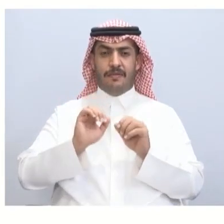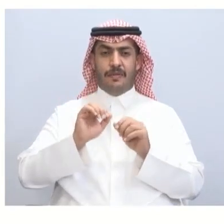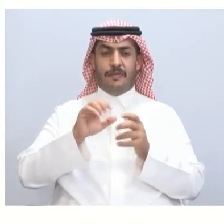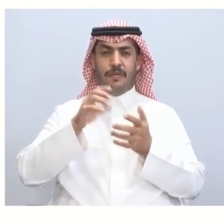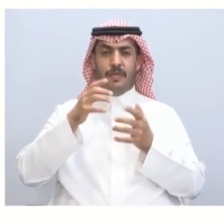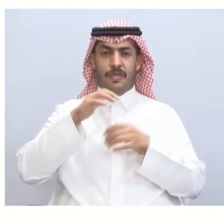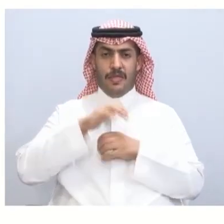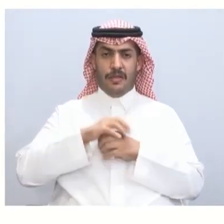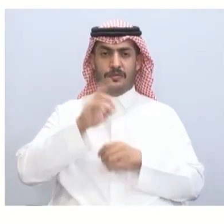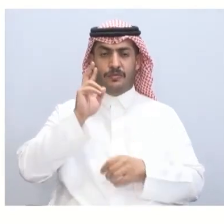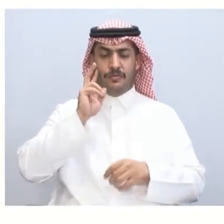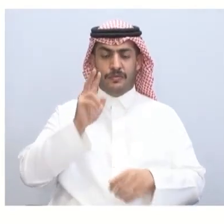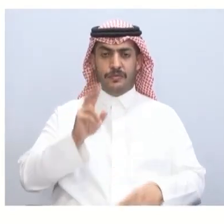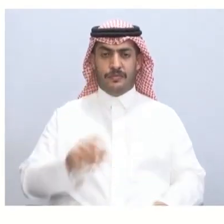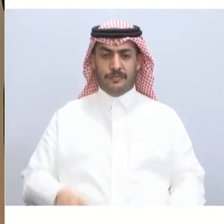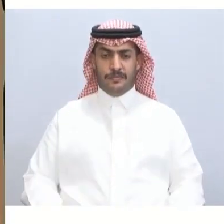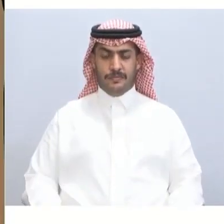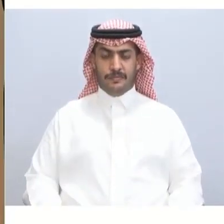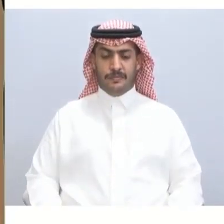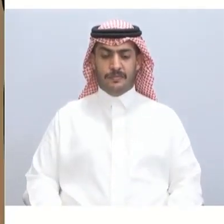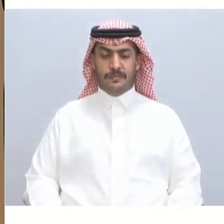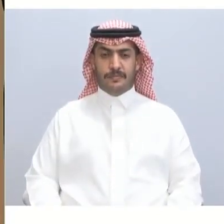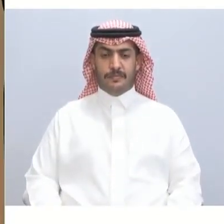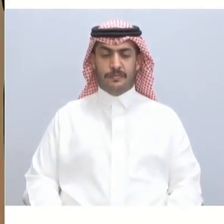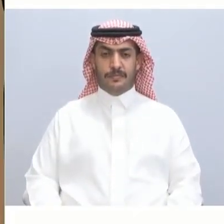الضغط نشاهد الفيديو سويا